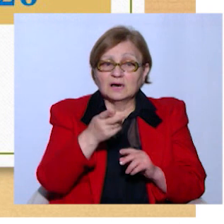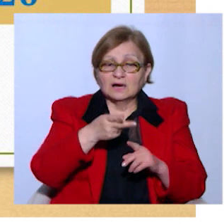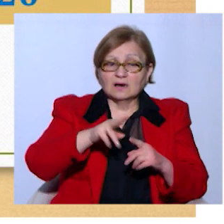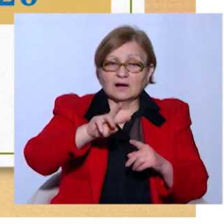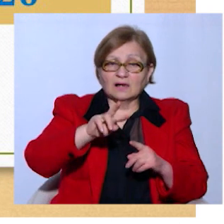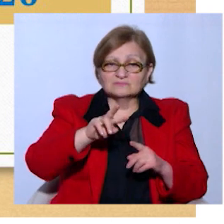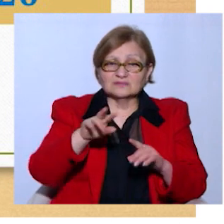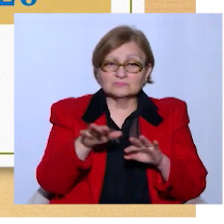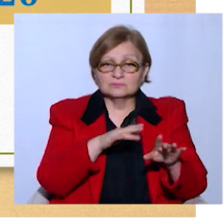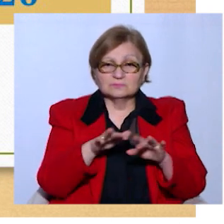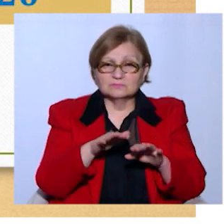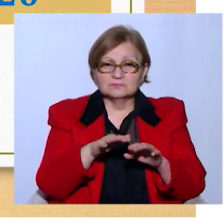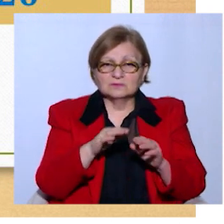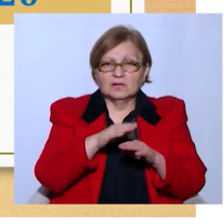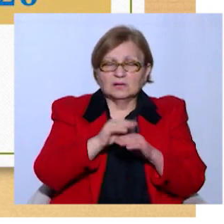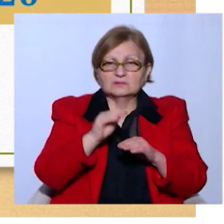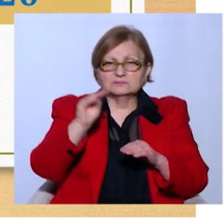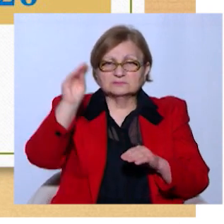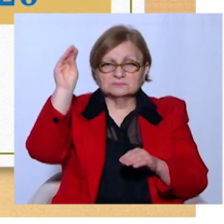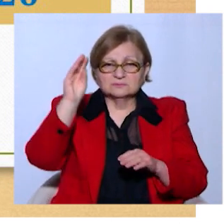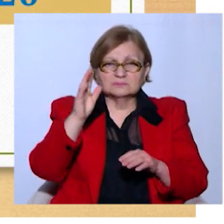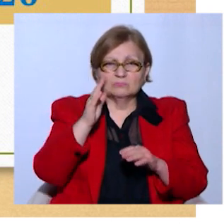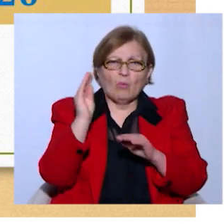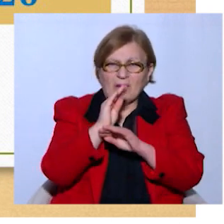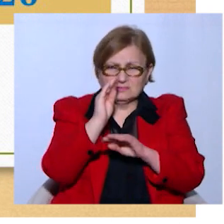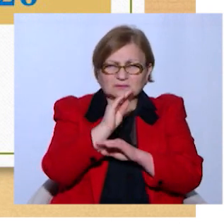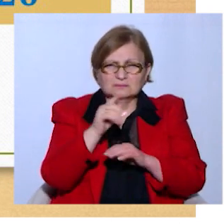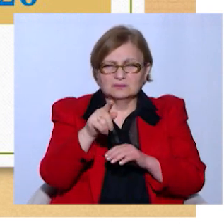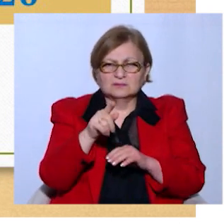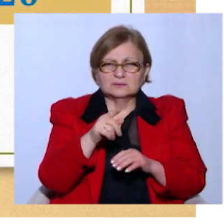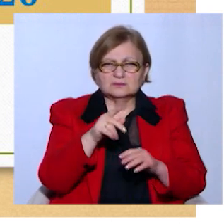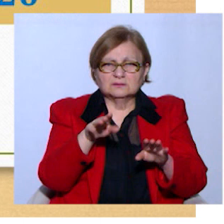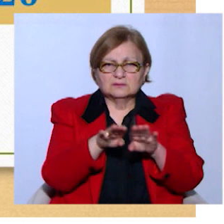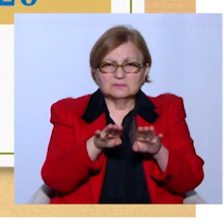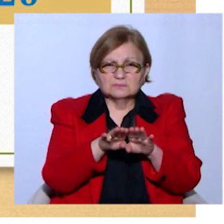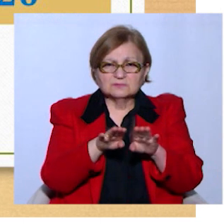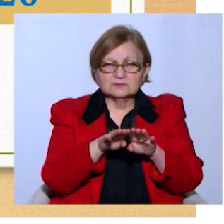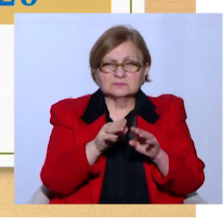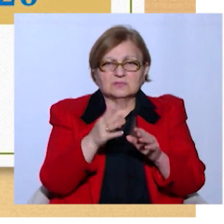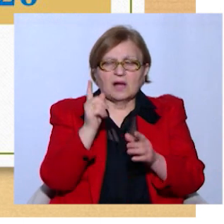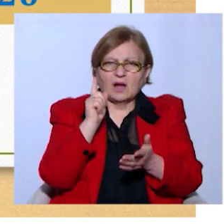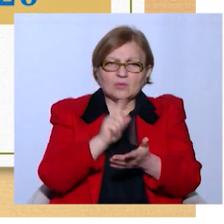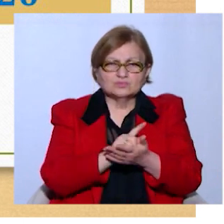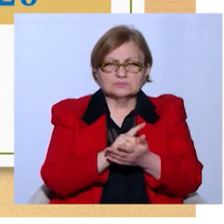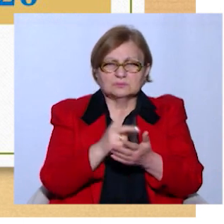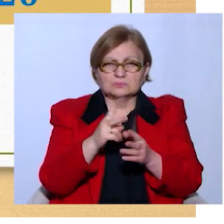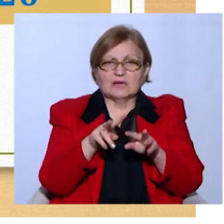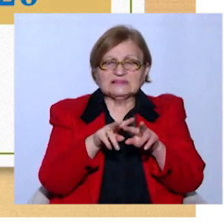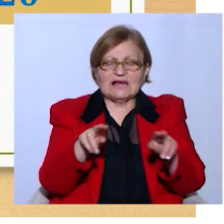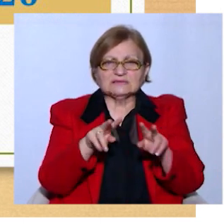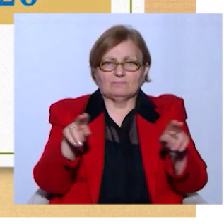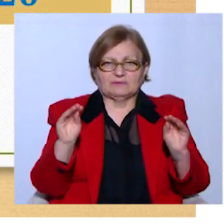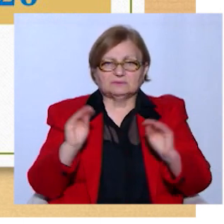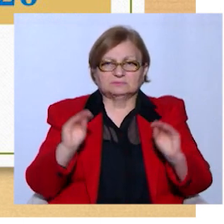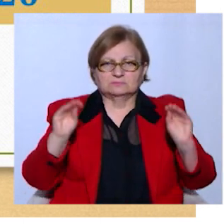კვადრატული ფუნქციის ნაზრდი მისი არგუმენტის თანაბრად ზრდისას, რომ აუცილებლად თანაბრად უნდა